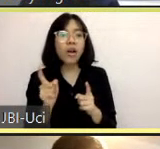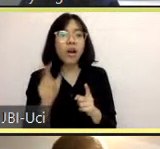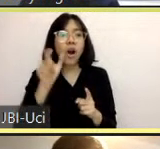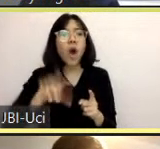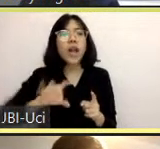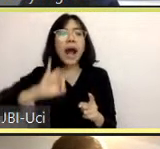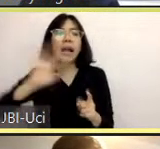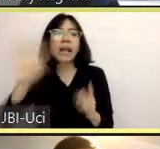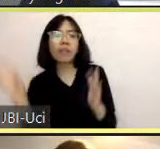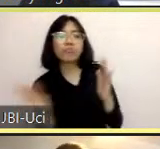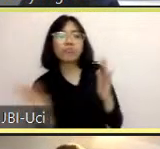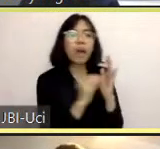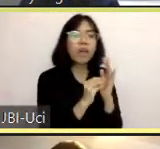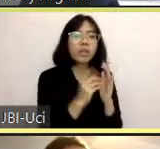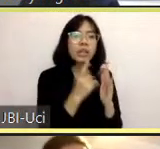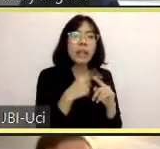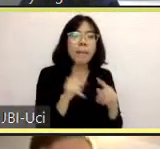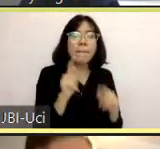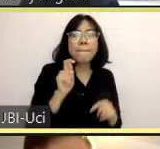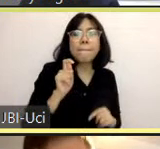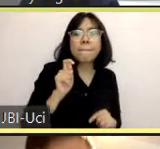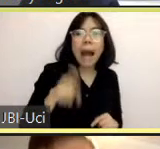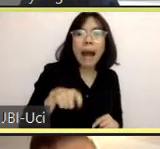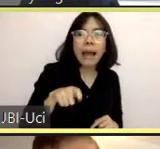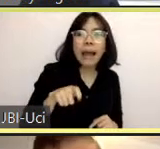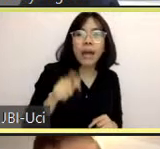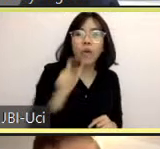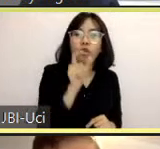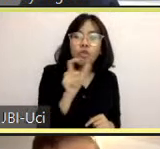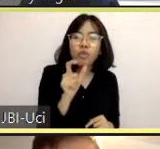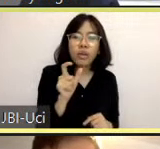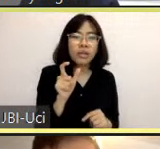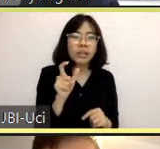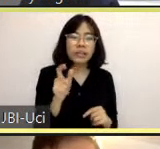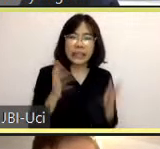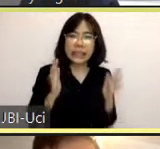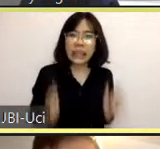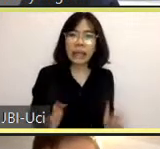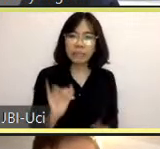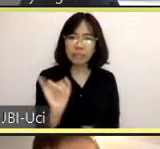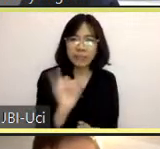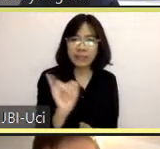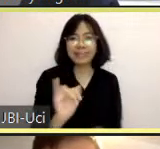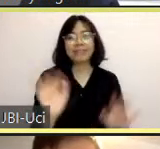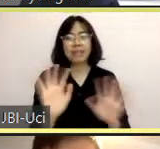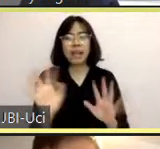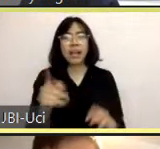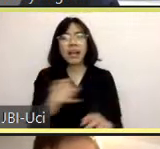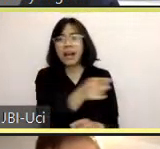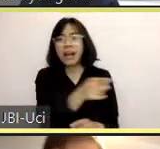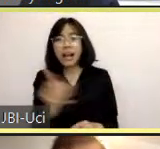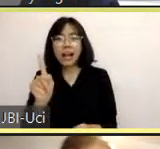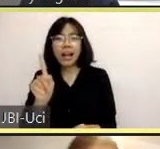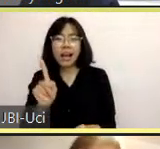menjustifikasi kesewenang-wenangan atas nama keselamatan rakyat. Jadi kita perlu cermat dan perlu hati-hati ketika